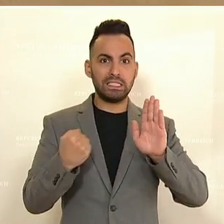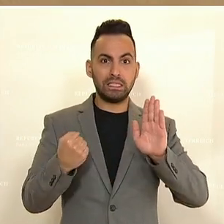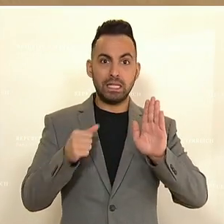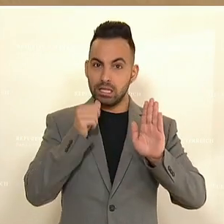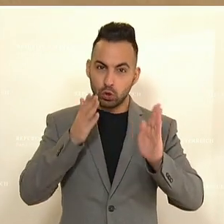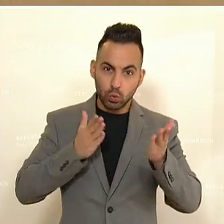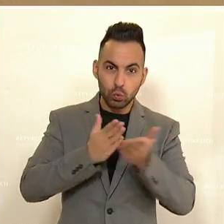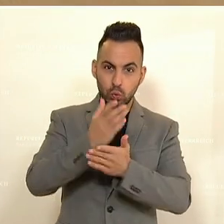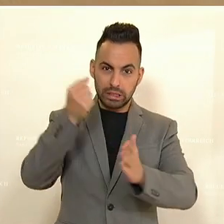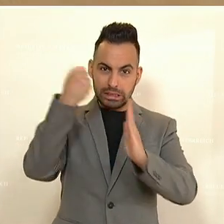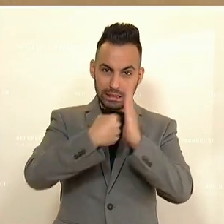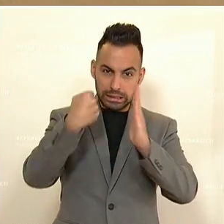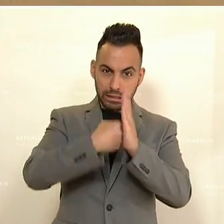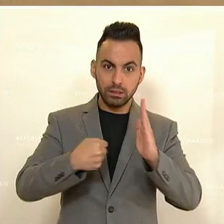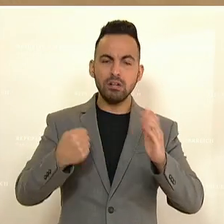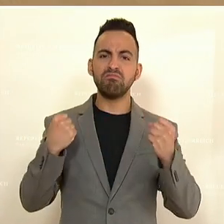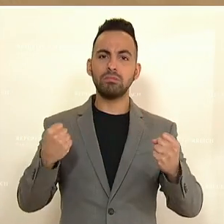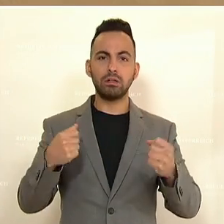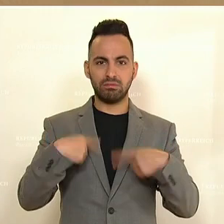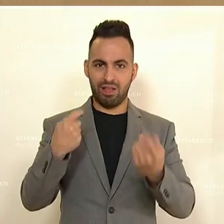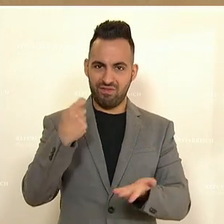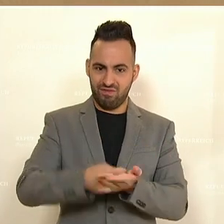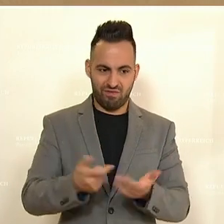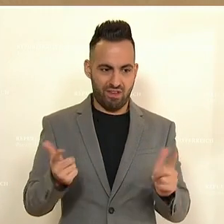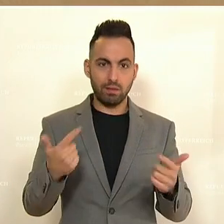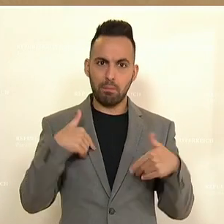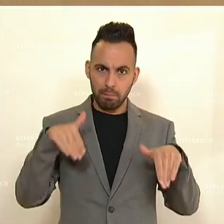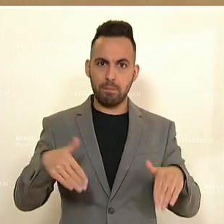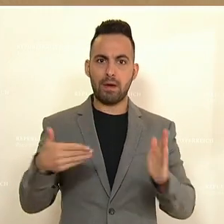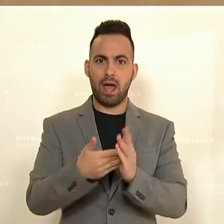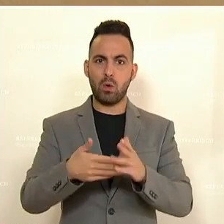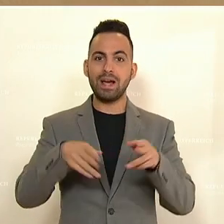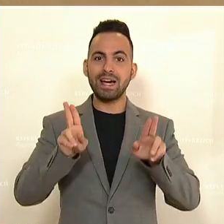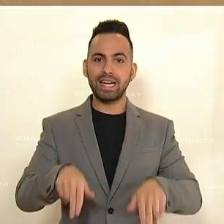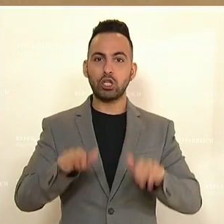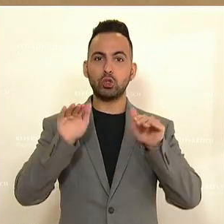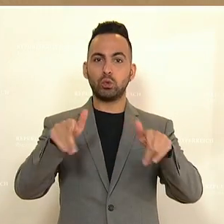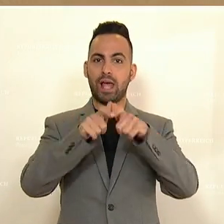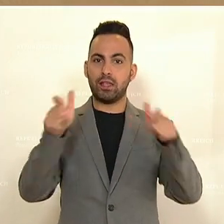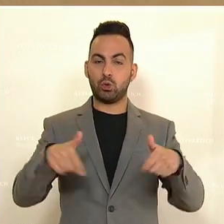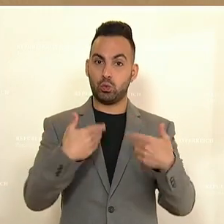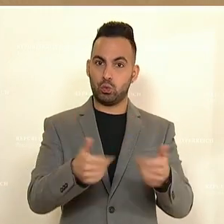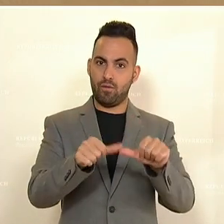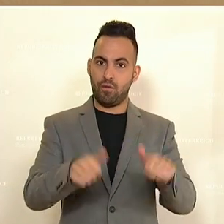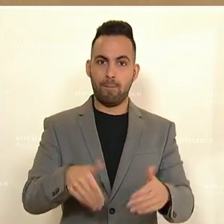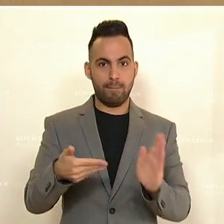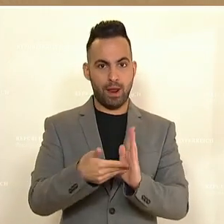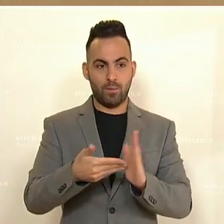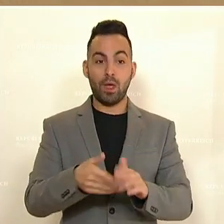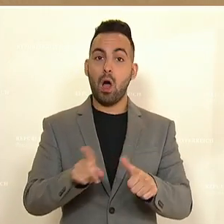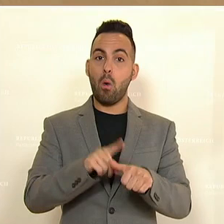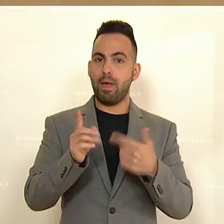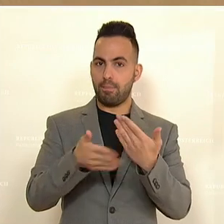werden, dann sind sie nichts wert. Und deswegen ist es wichtig, dass es all diese Rechtsschutzeinrichtungen gibt. Ein Beispiel ist vielleicht